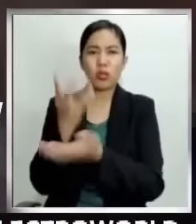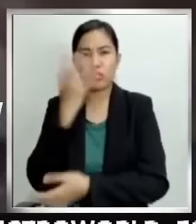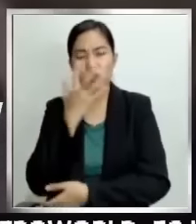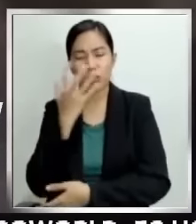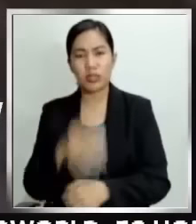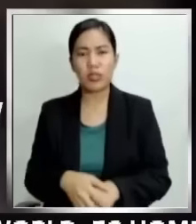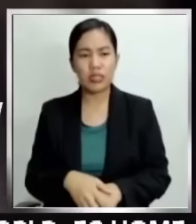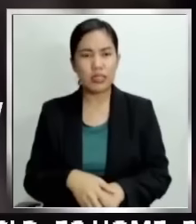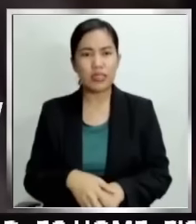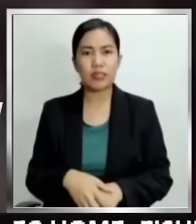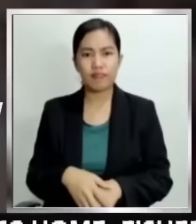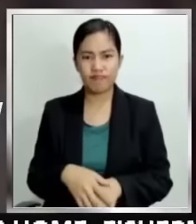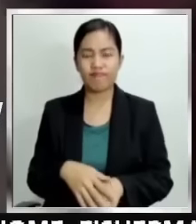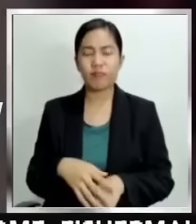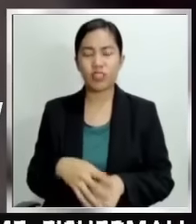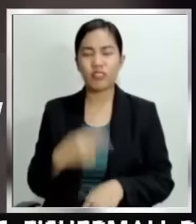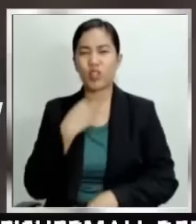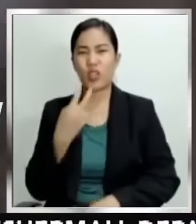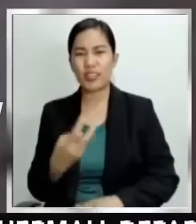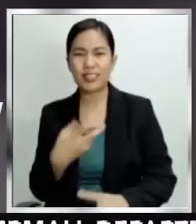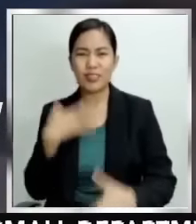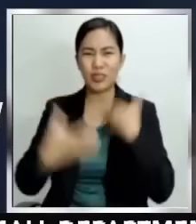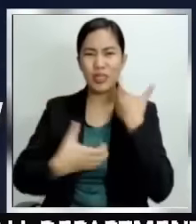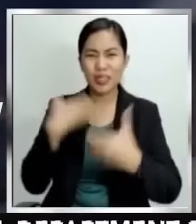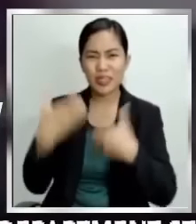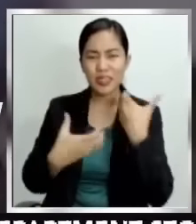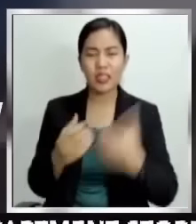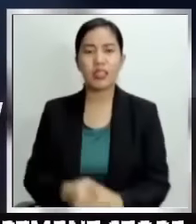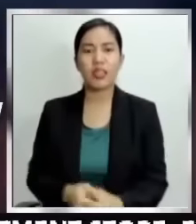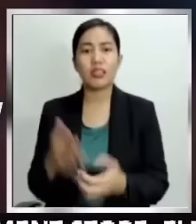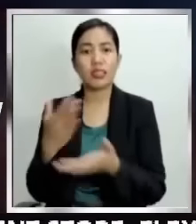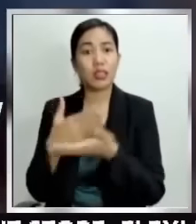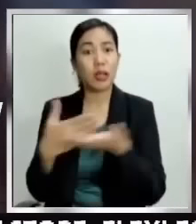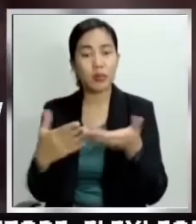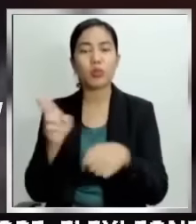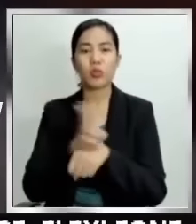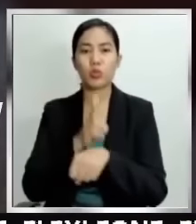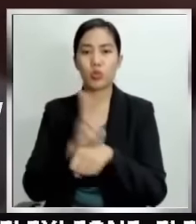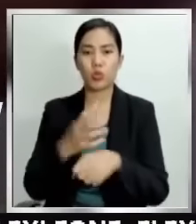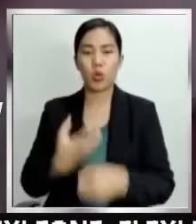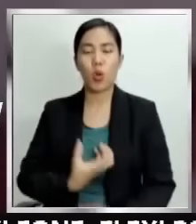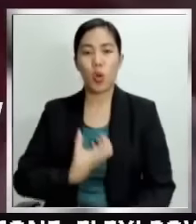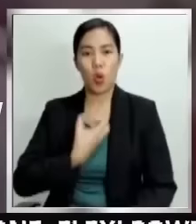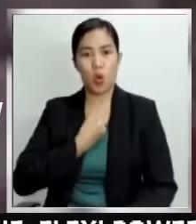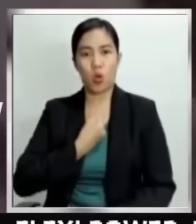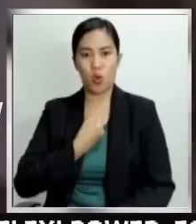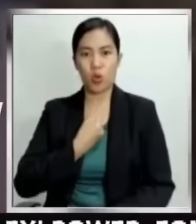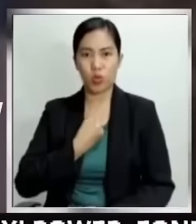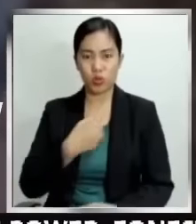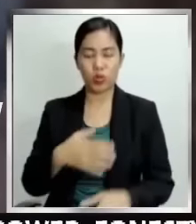Ang iba, ginamit na ang sariling uniforme para takpan ang nagdurugong binti ng kaklase.